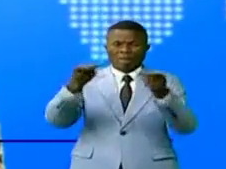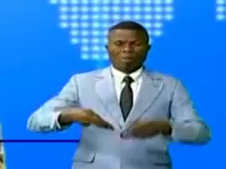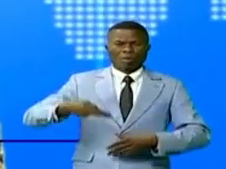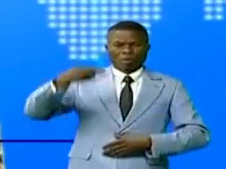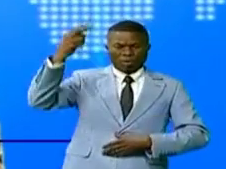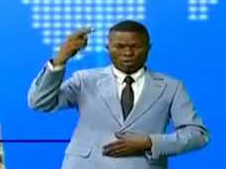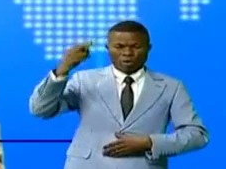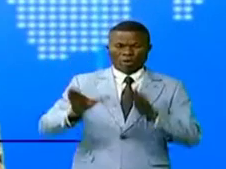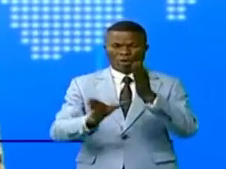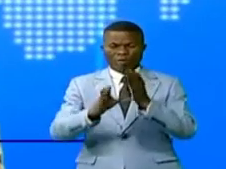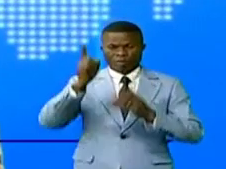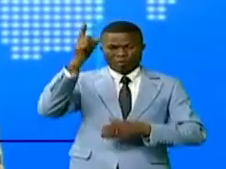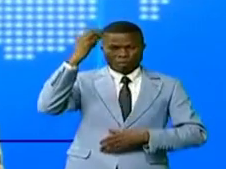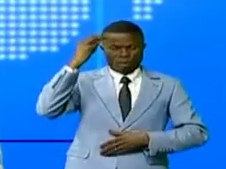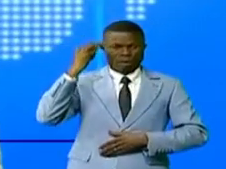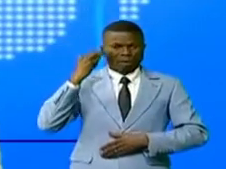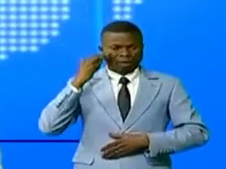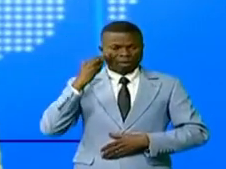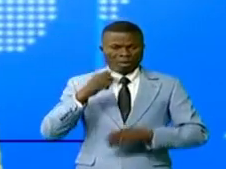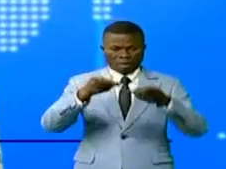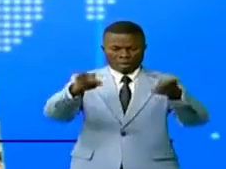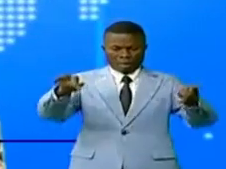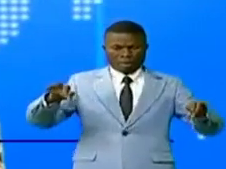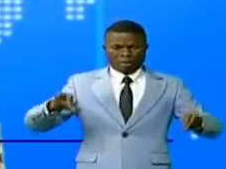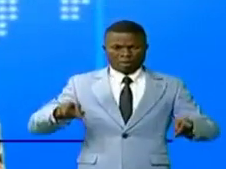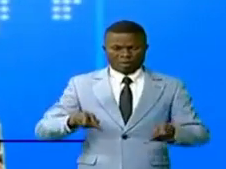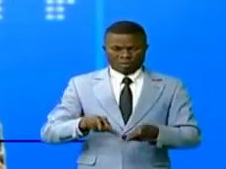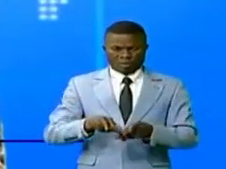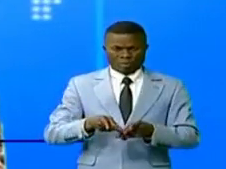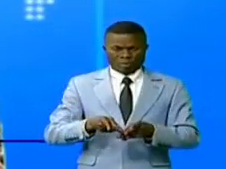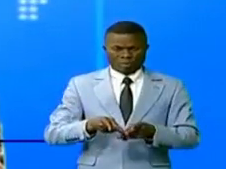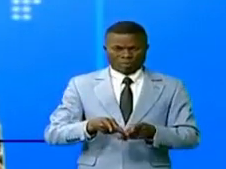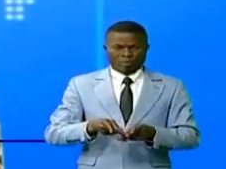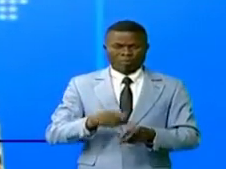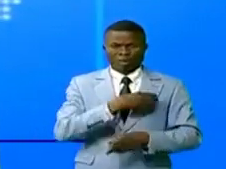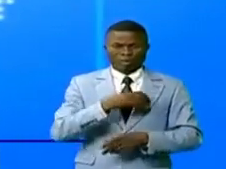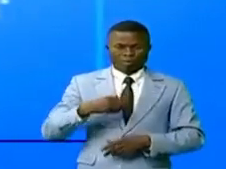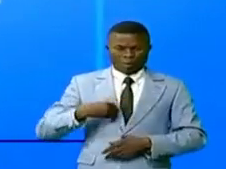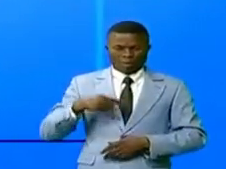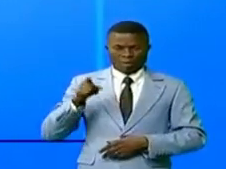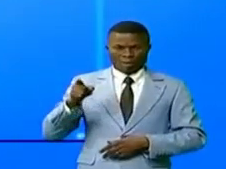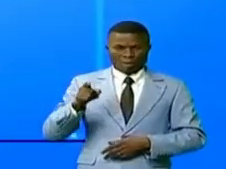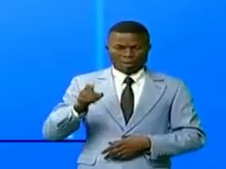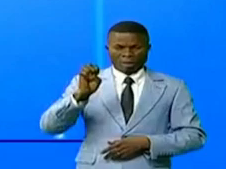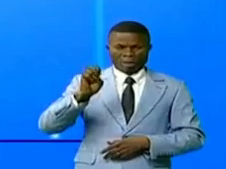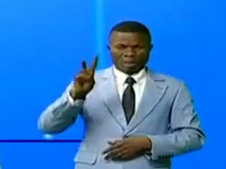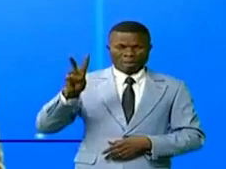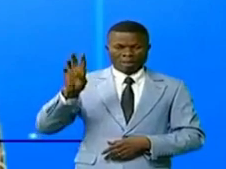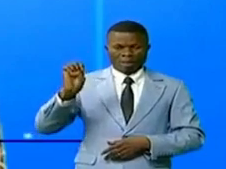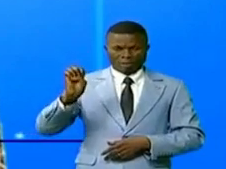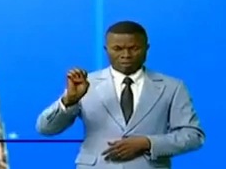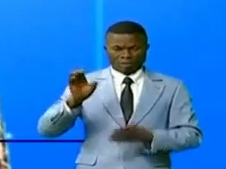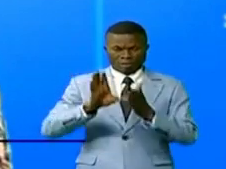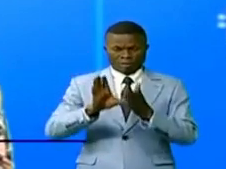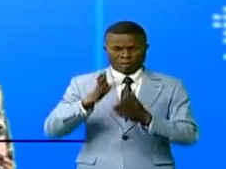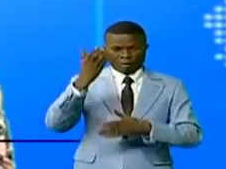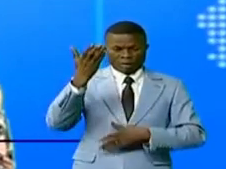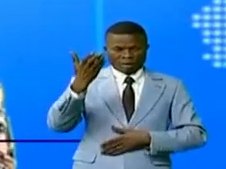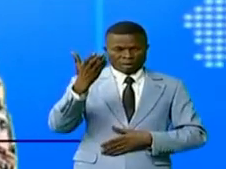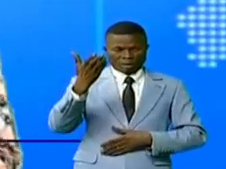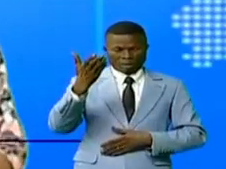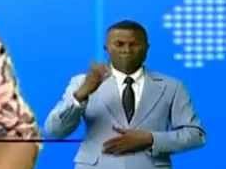du vice-premier ministre, ministre de l'Environnement, Eve Bazaïba. Eve Bazaïba suivait ce reportage de